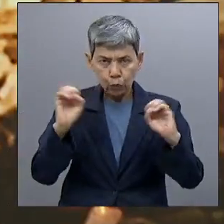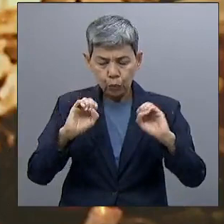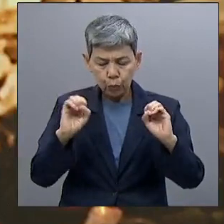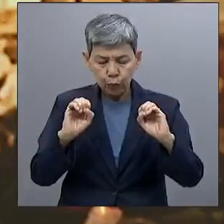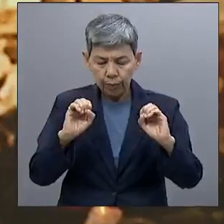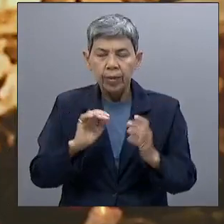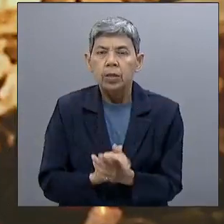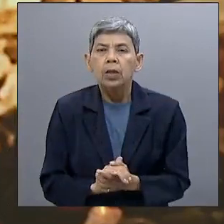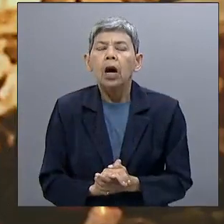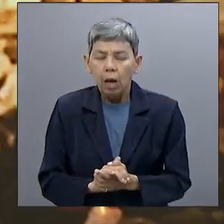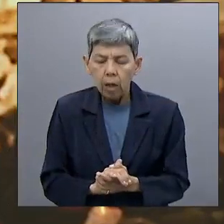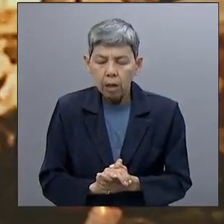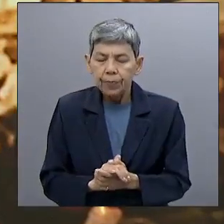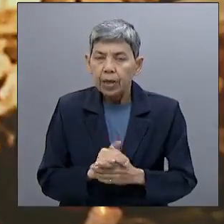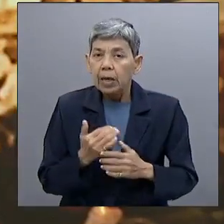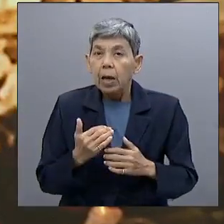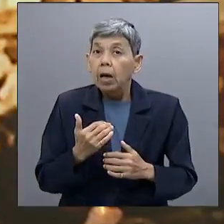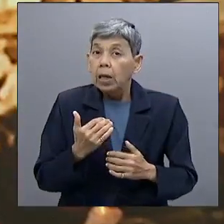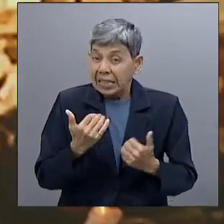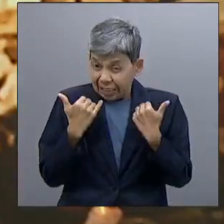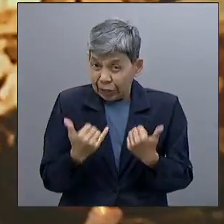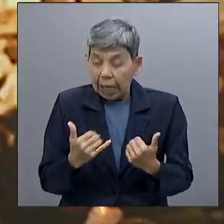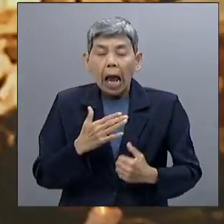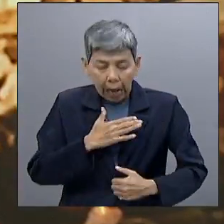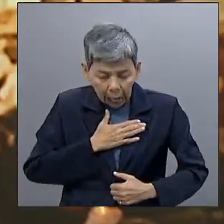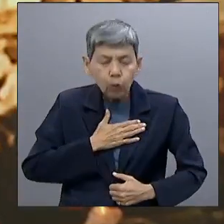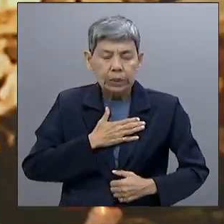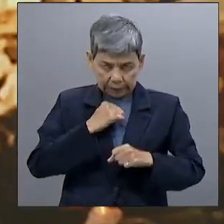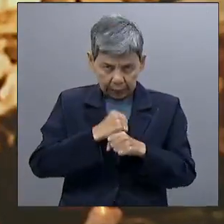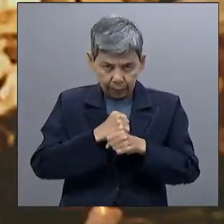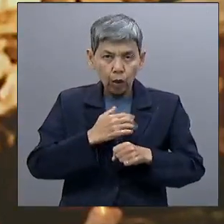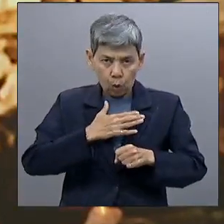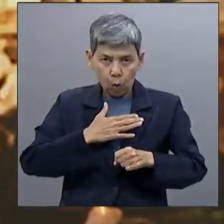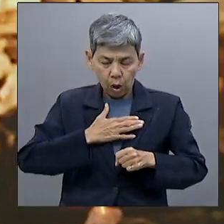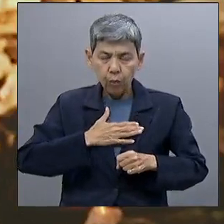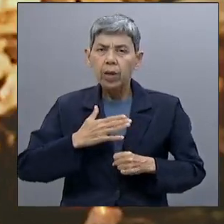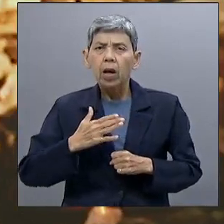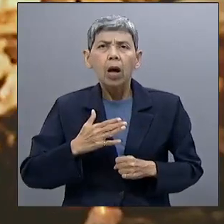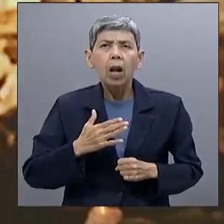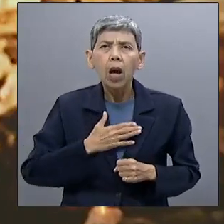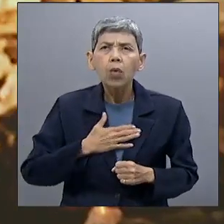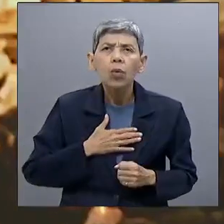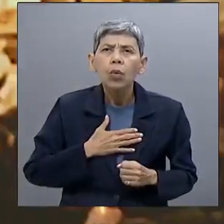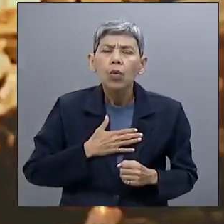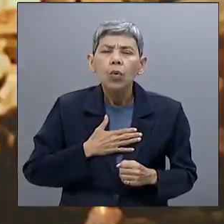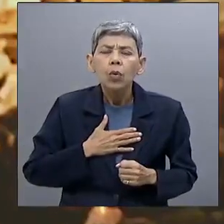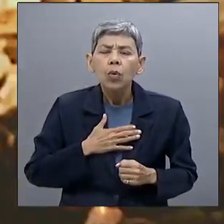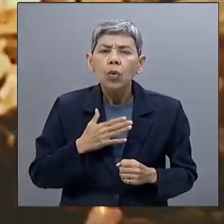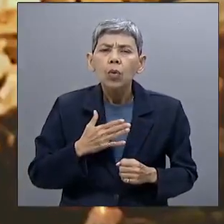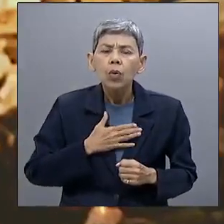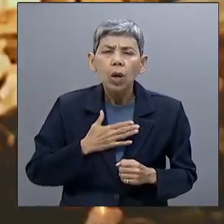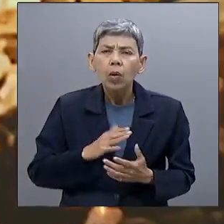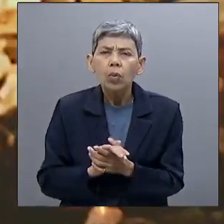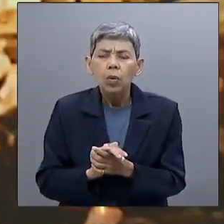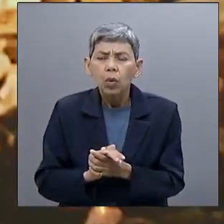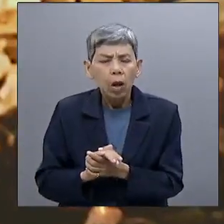อดเวลาเพียงแต่ภาพที่เรารู้นี่ก็คือว่าเราไม่เคยประสานที่ไม่เคยประ